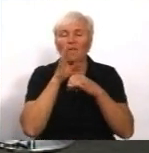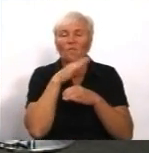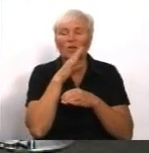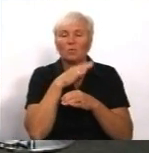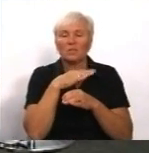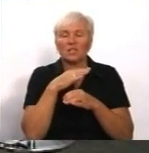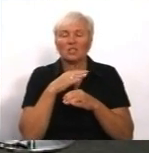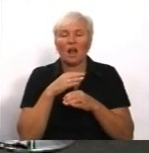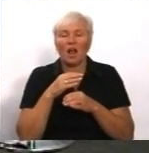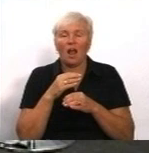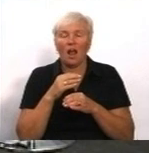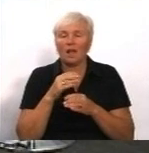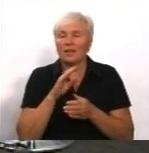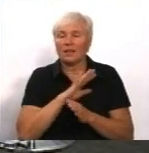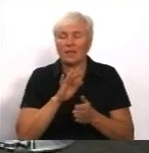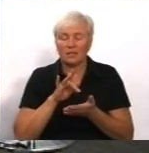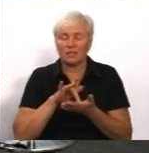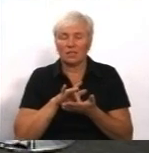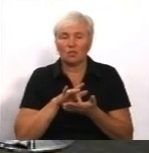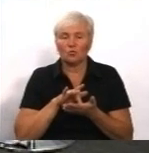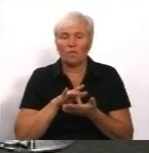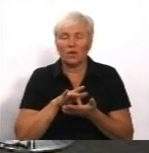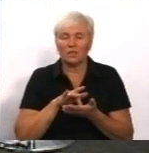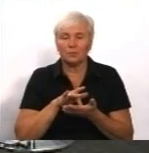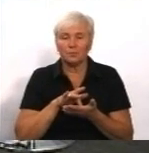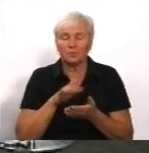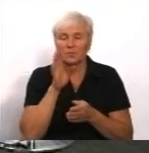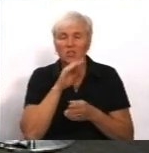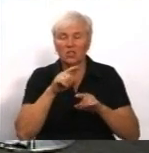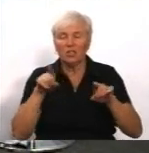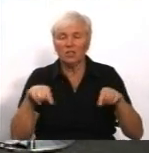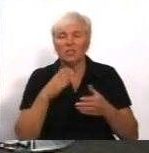не централізовано, а децентралізовано, тобто в криницях, є